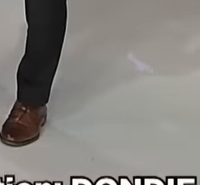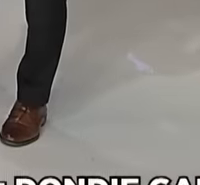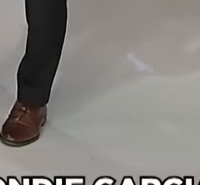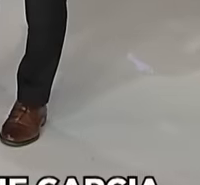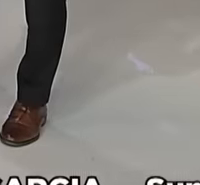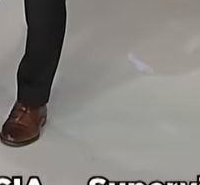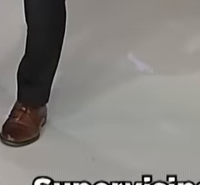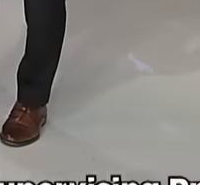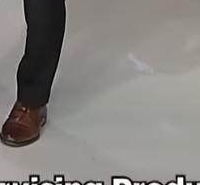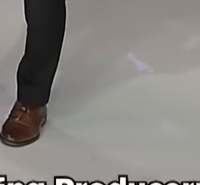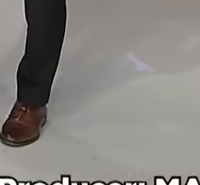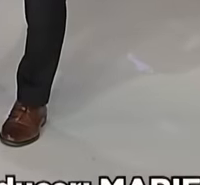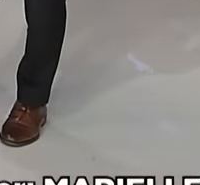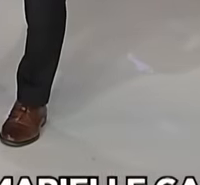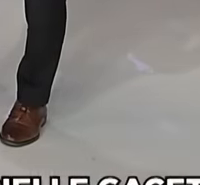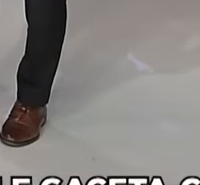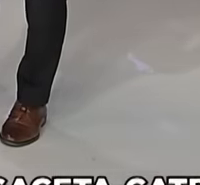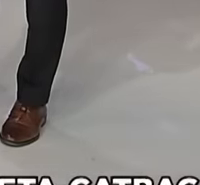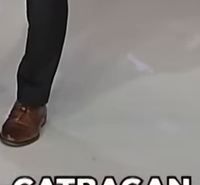Mabait kaya si Kiko.